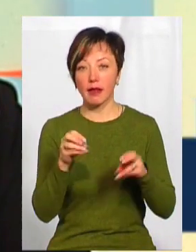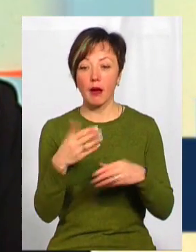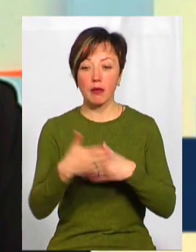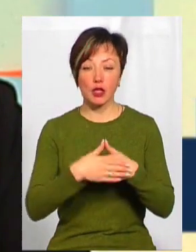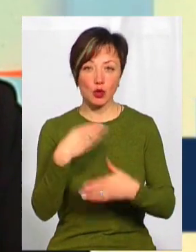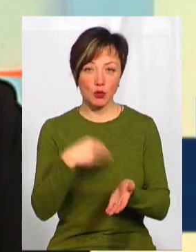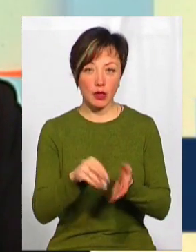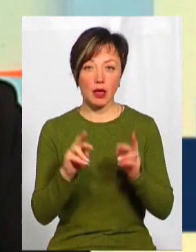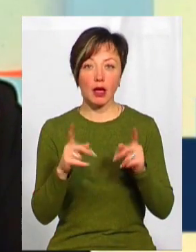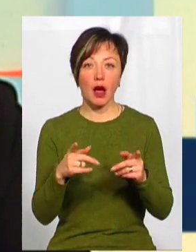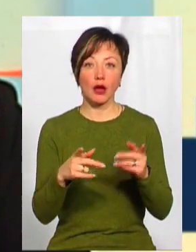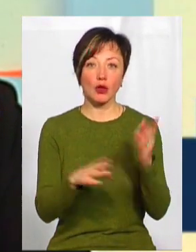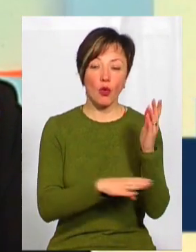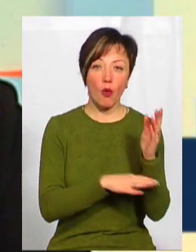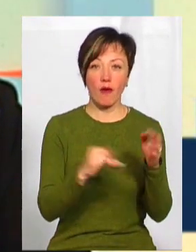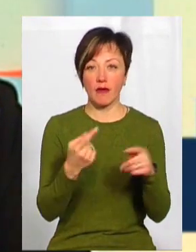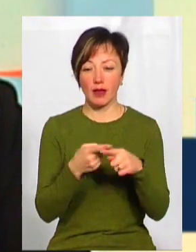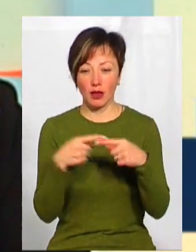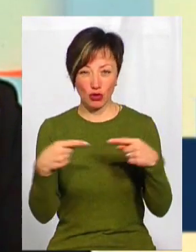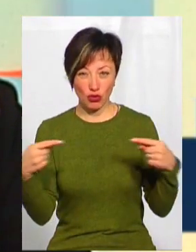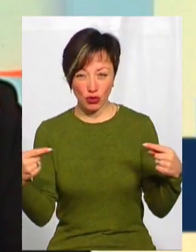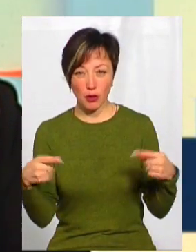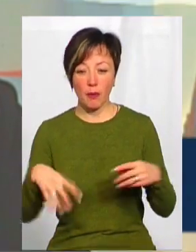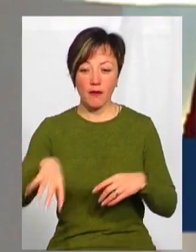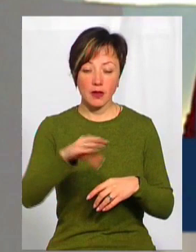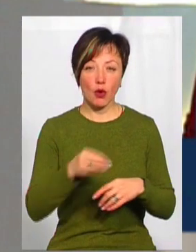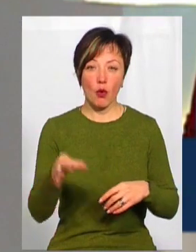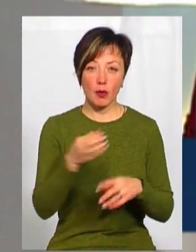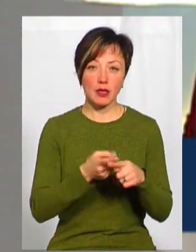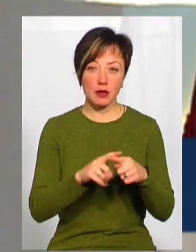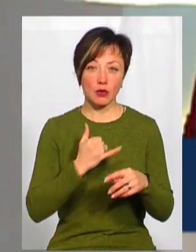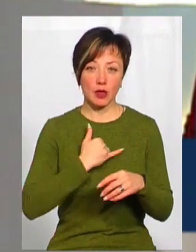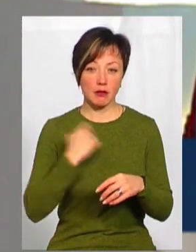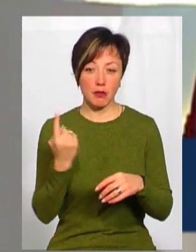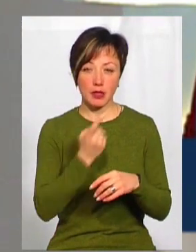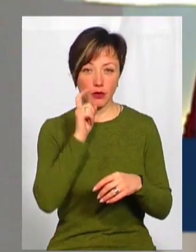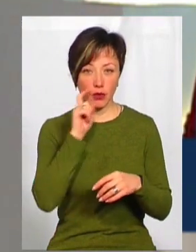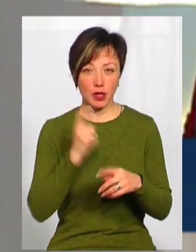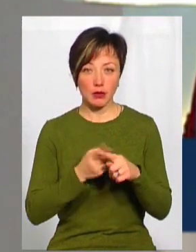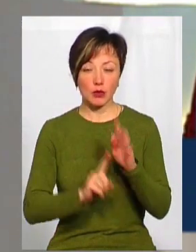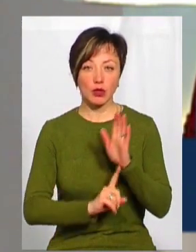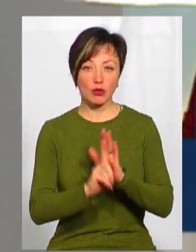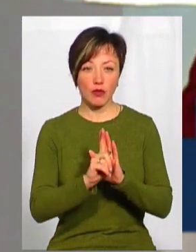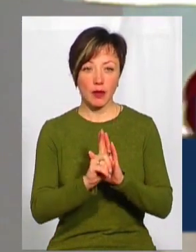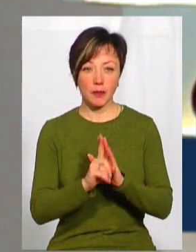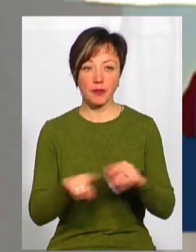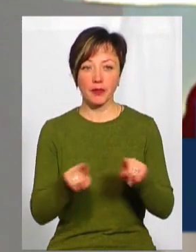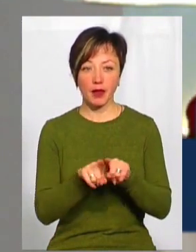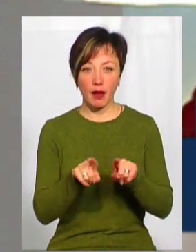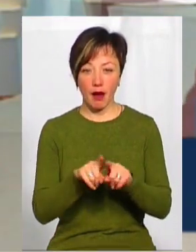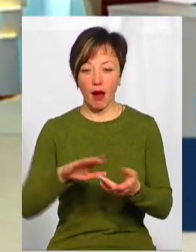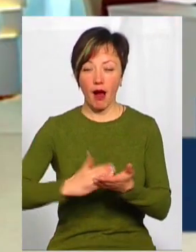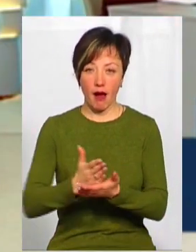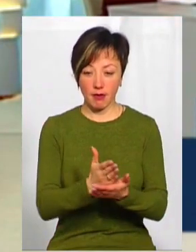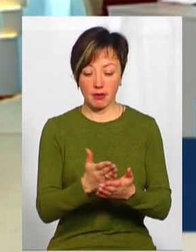йому ближче купити, як дрова, так і ділову деревину. По всій області, це в нас ми перші в Україні започаткували це. Така інтерактивна